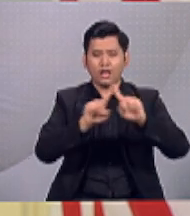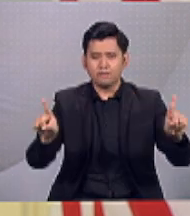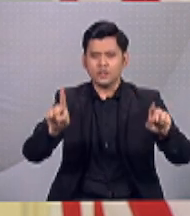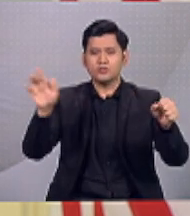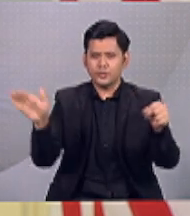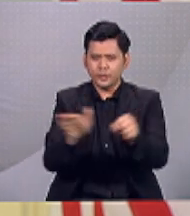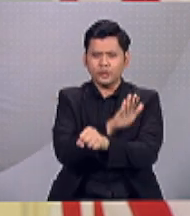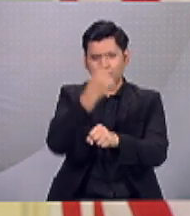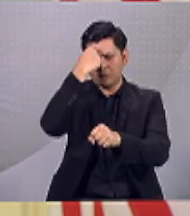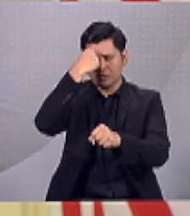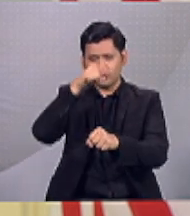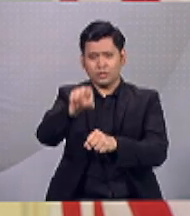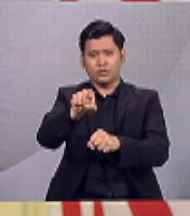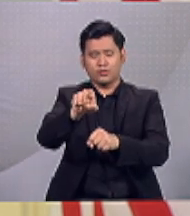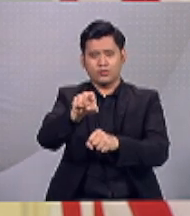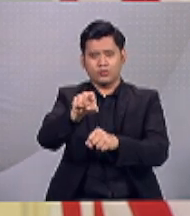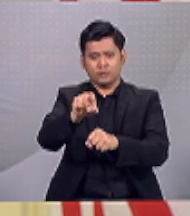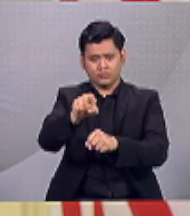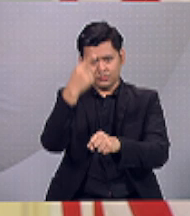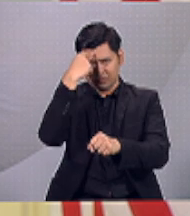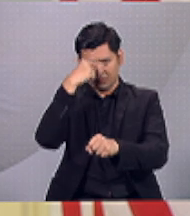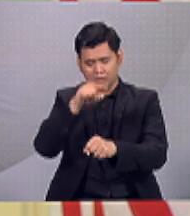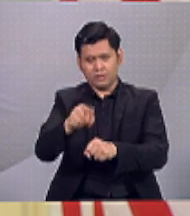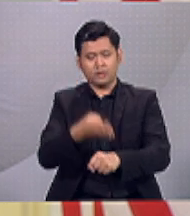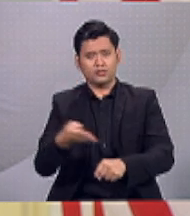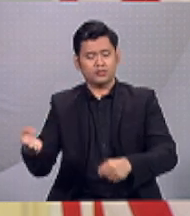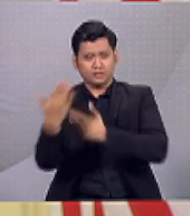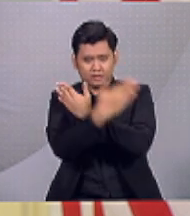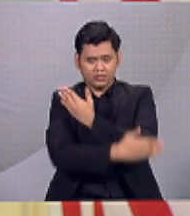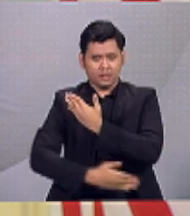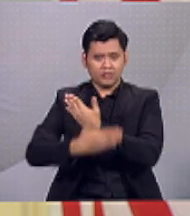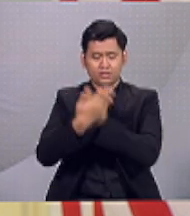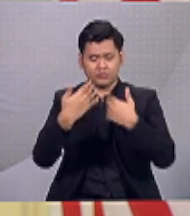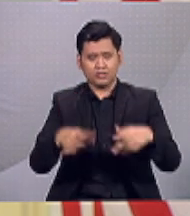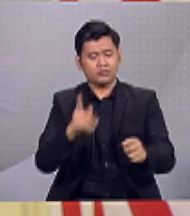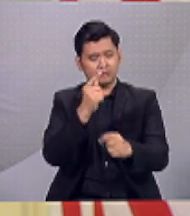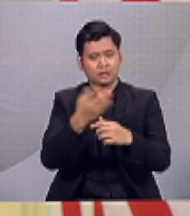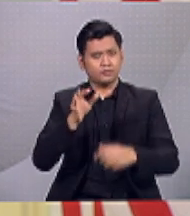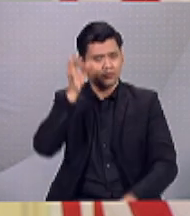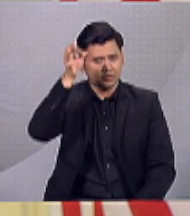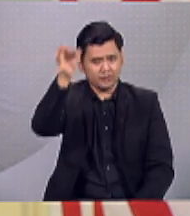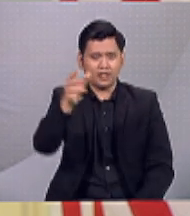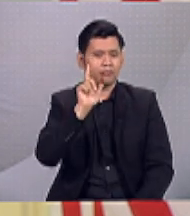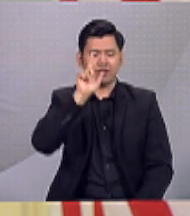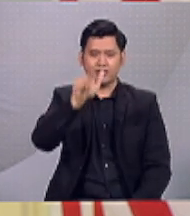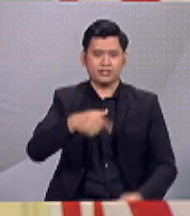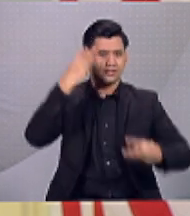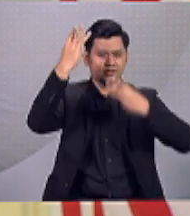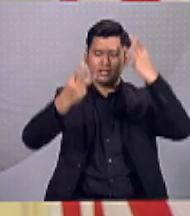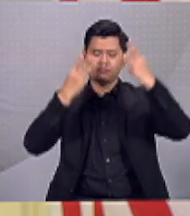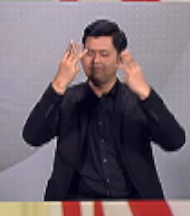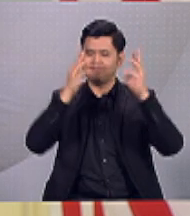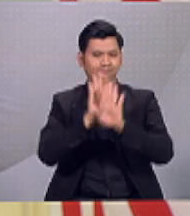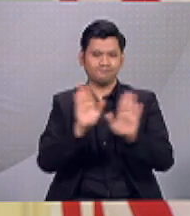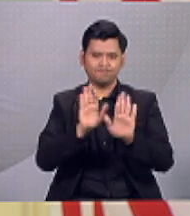mencukupi keperluan negara di masa-masa yang akan datang lagi. Jadi tidak perlu ada